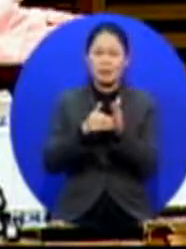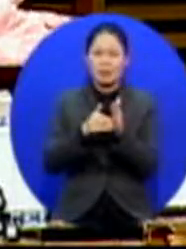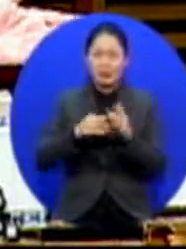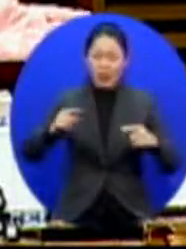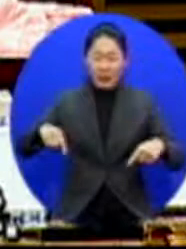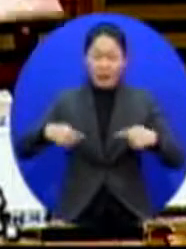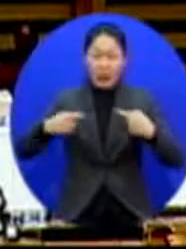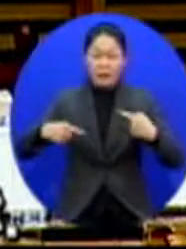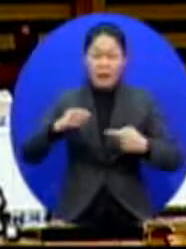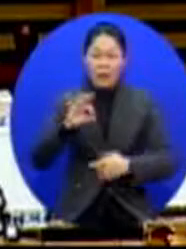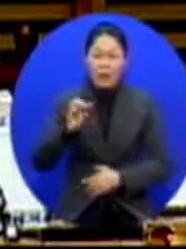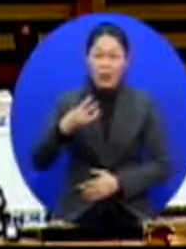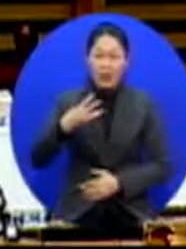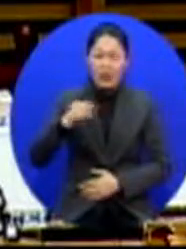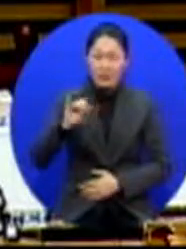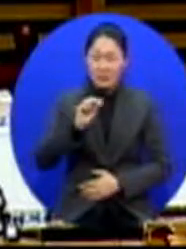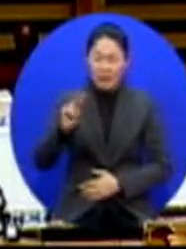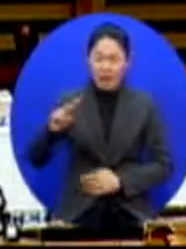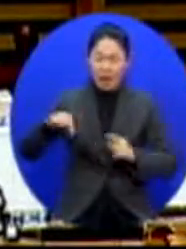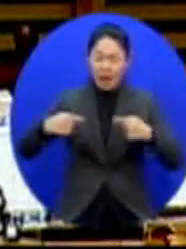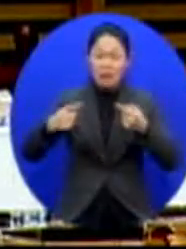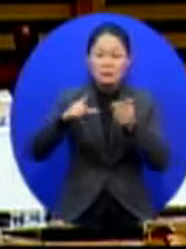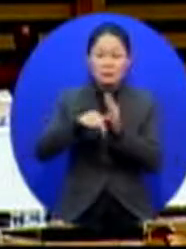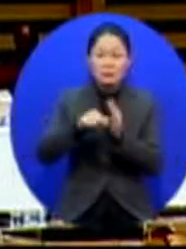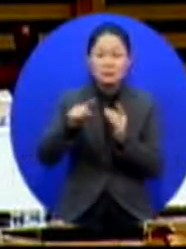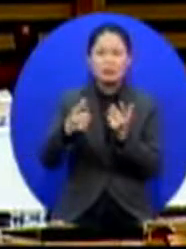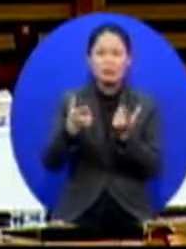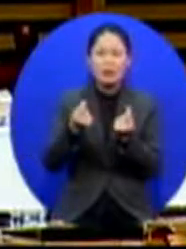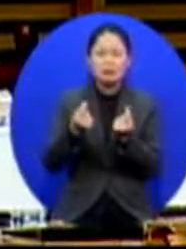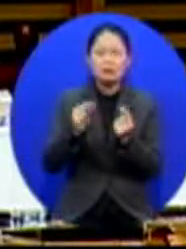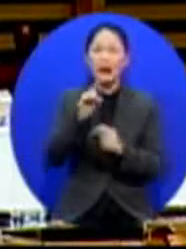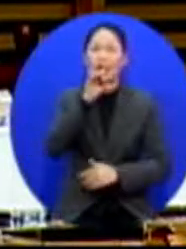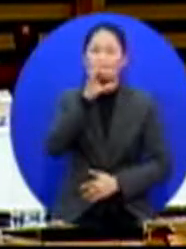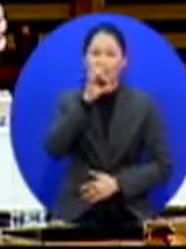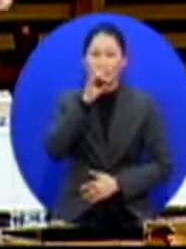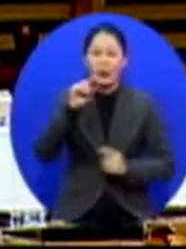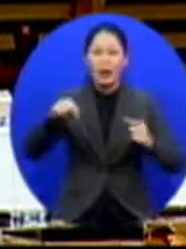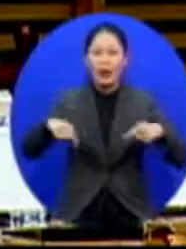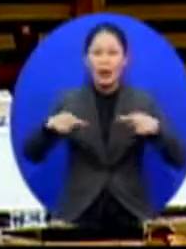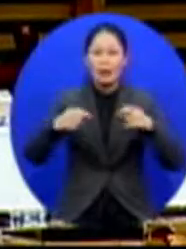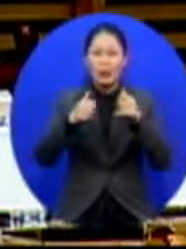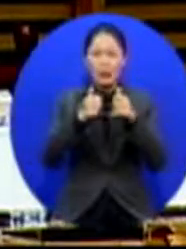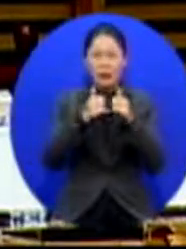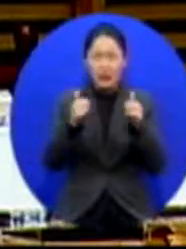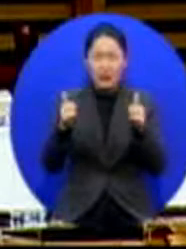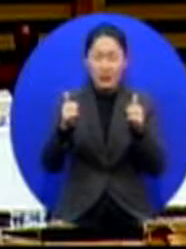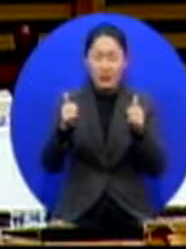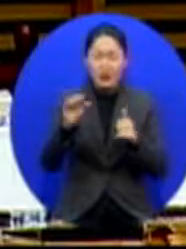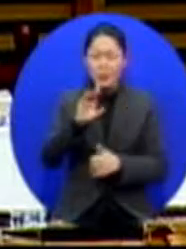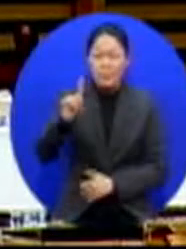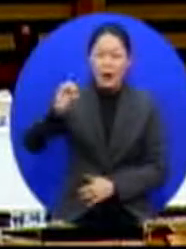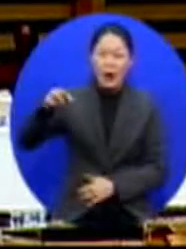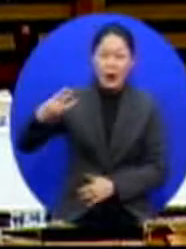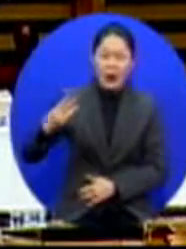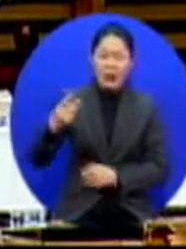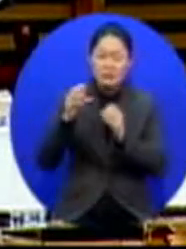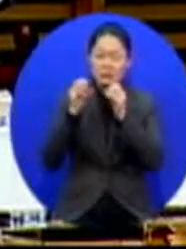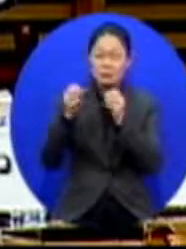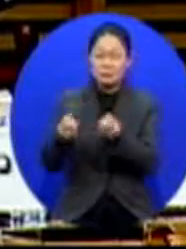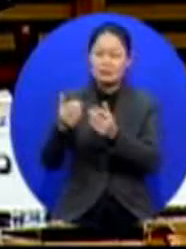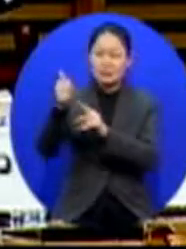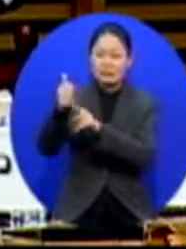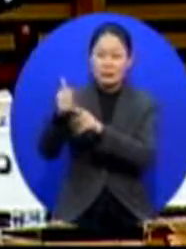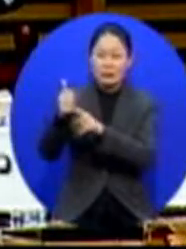오면 그마저도 안 됩니다 엘리아 가 발 제 4장 아세라 제사장들과